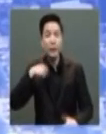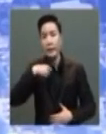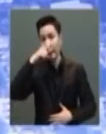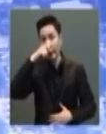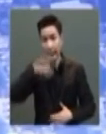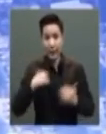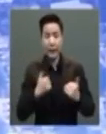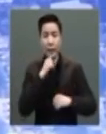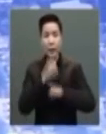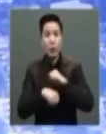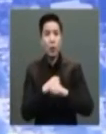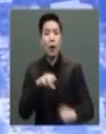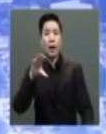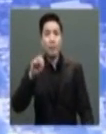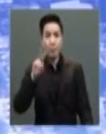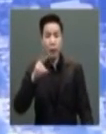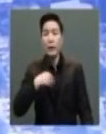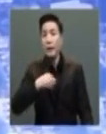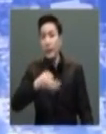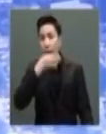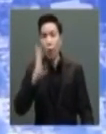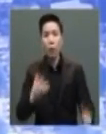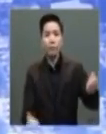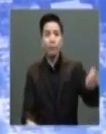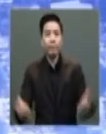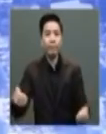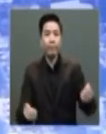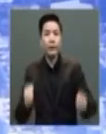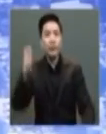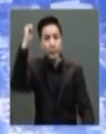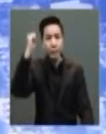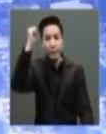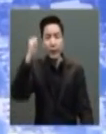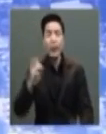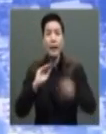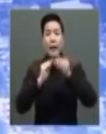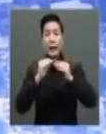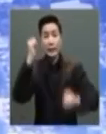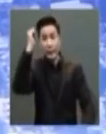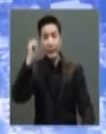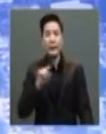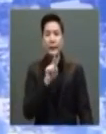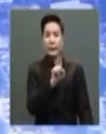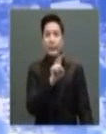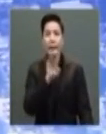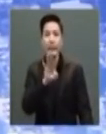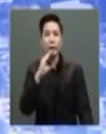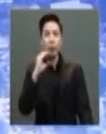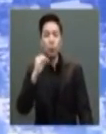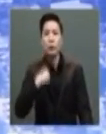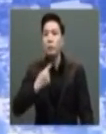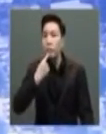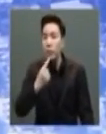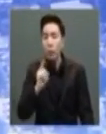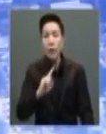หากวันนี้เกิดการผ่อนคลายมาตรการผลจะปรากฏในอีก7วันหรือสัปดาห์หน้า ดังนั้นการทำงานวันนี้อย่างเข้มข้นเพื่อเป็นการบอก